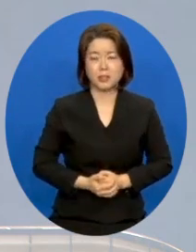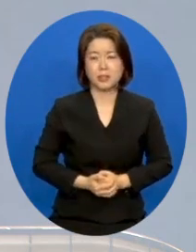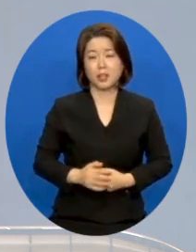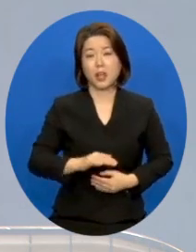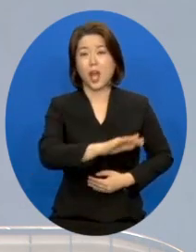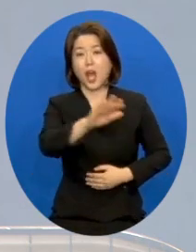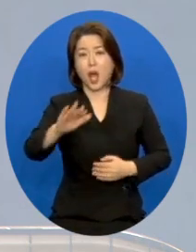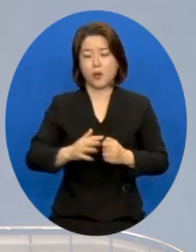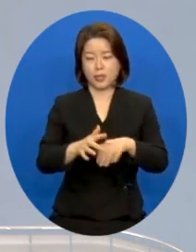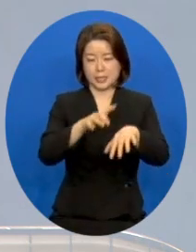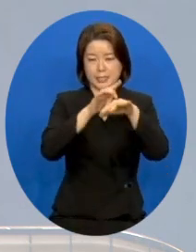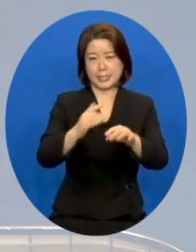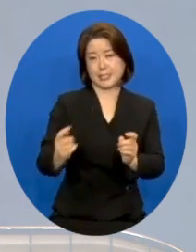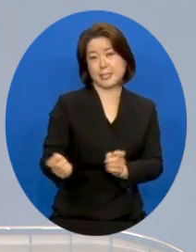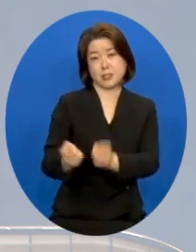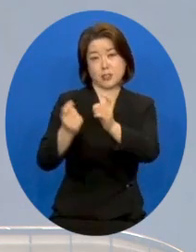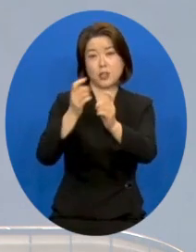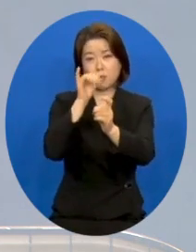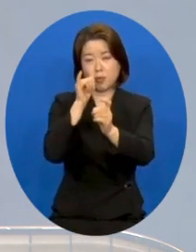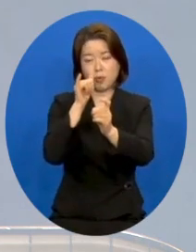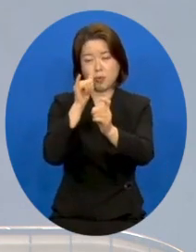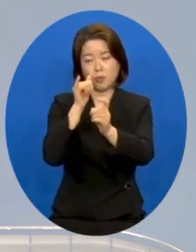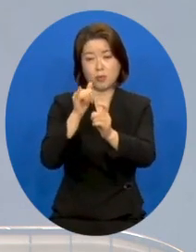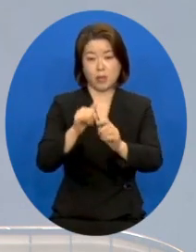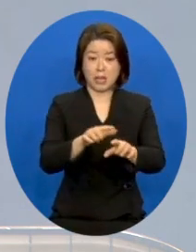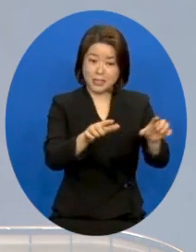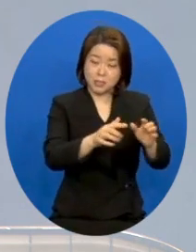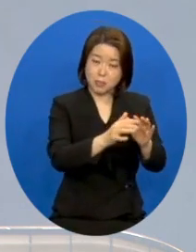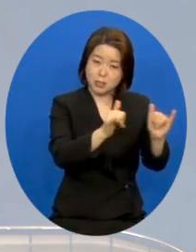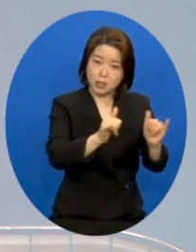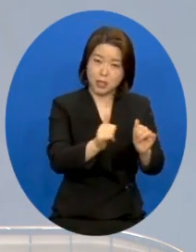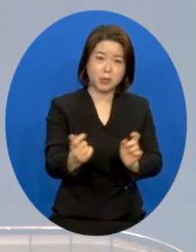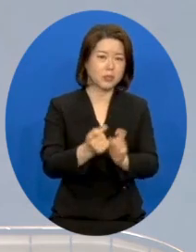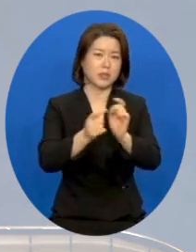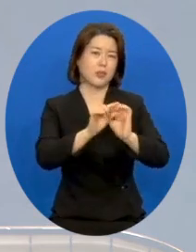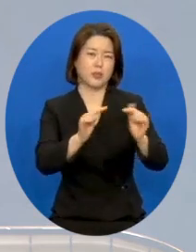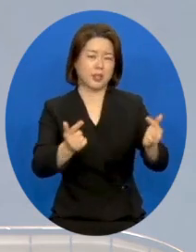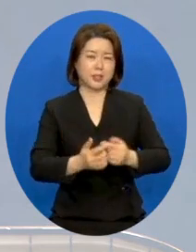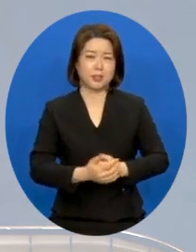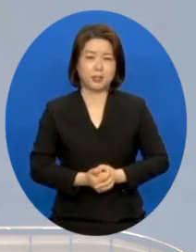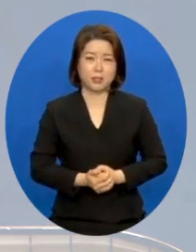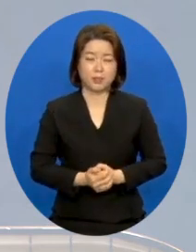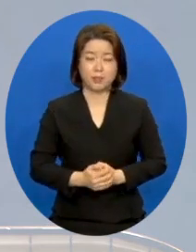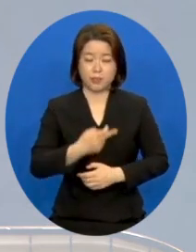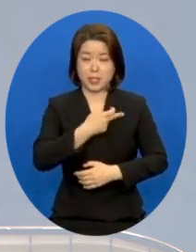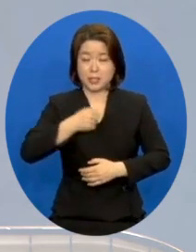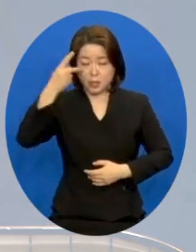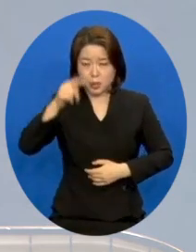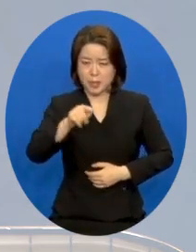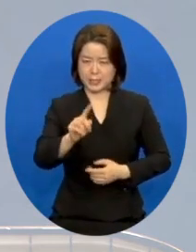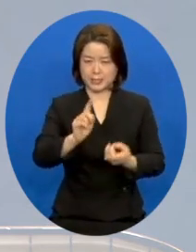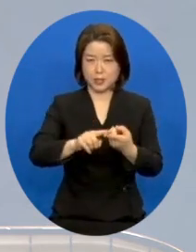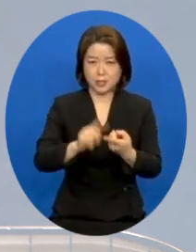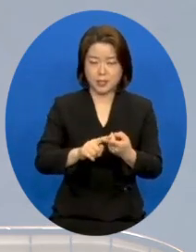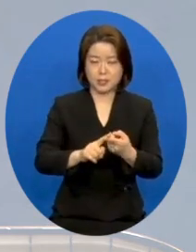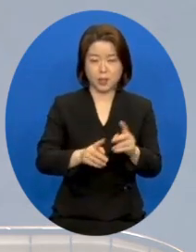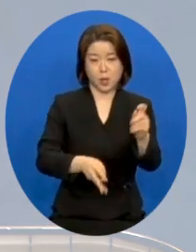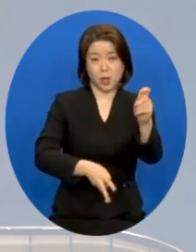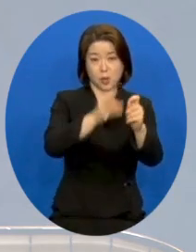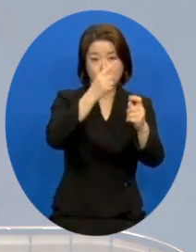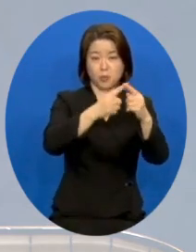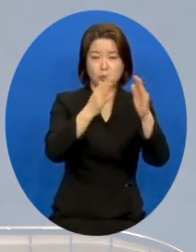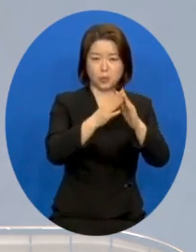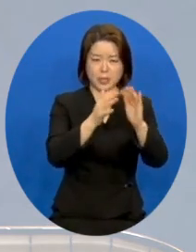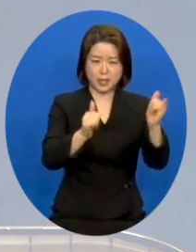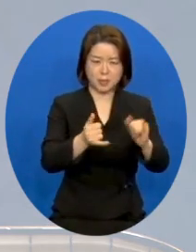우리는 사탄과 싸우는 거지 사람과 싸우는 게 아니라는 겁니다 사도 바울이 그 사실을 고린도 길 교인들이